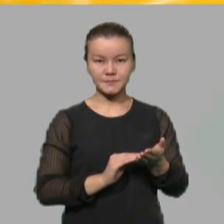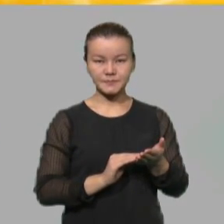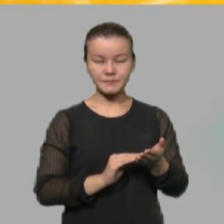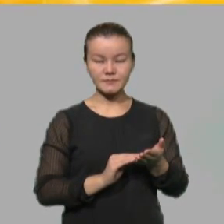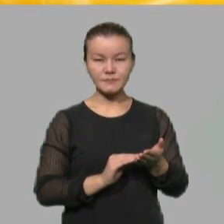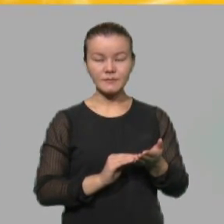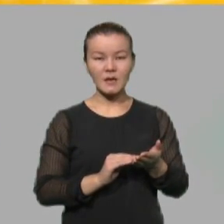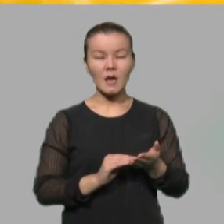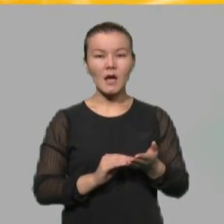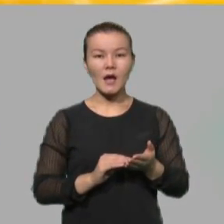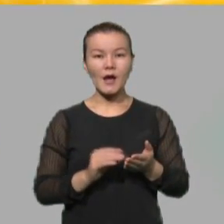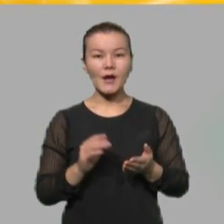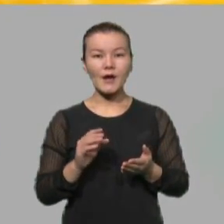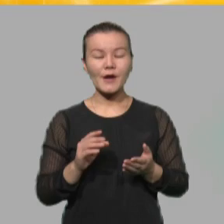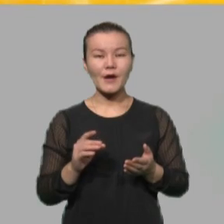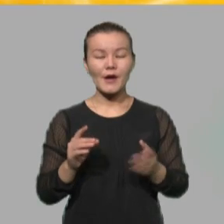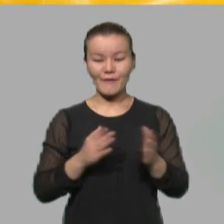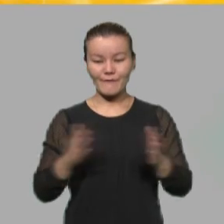Запишем